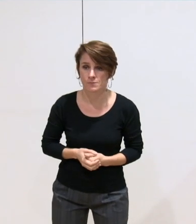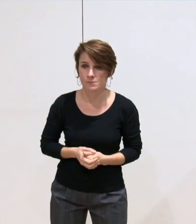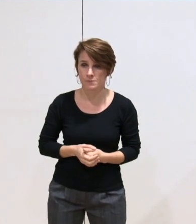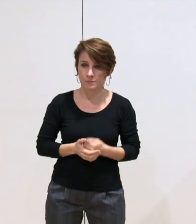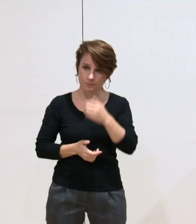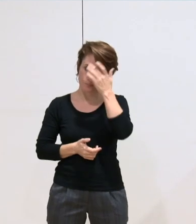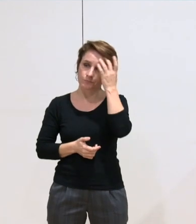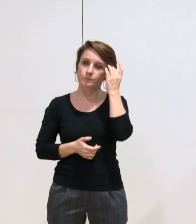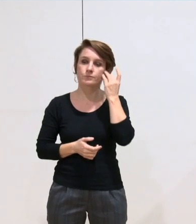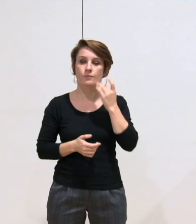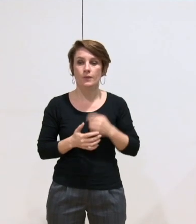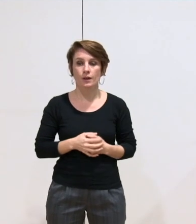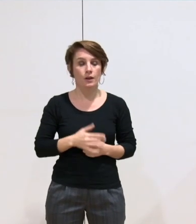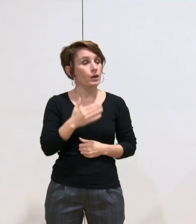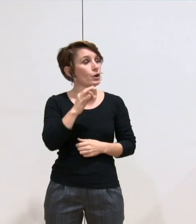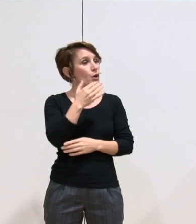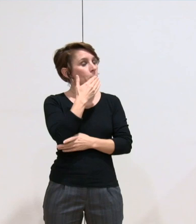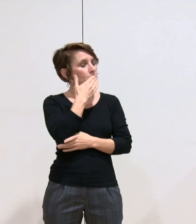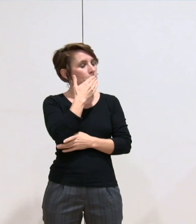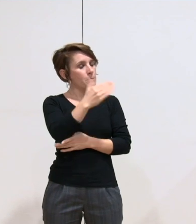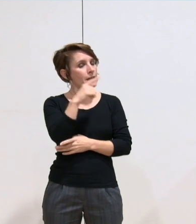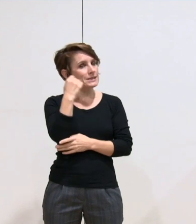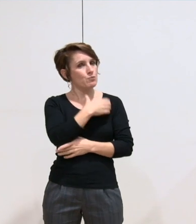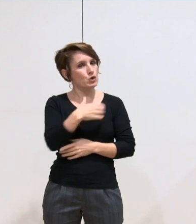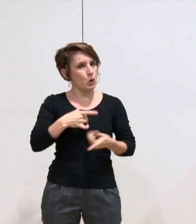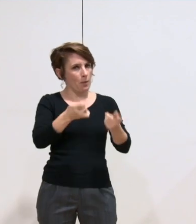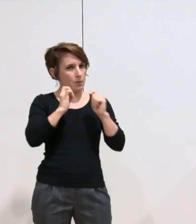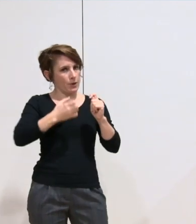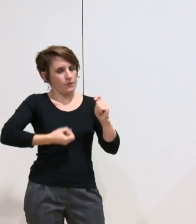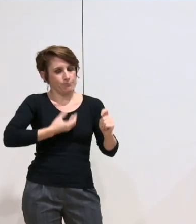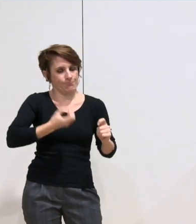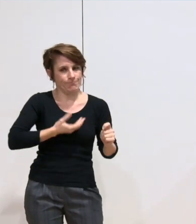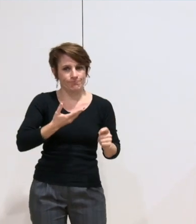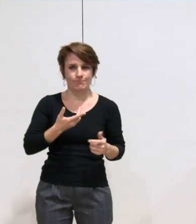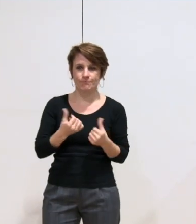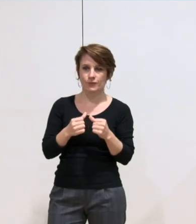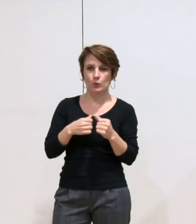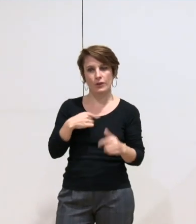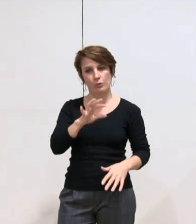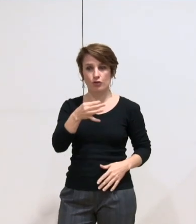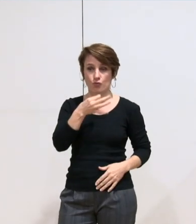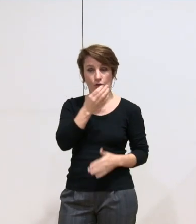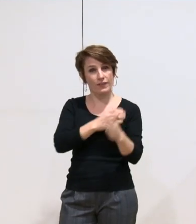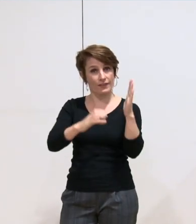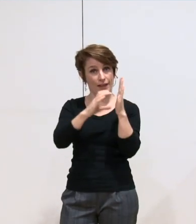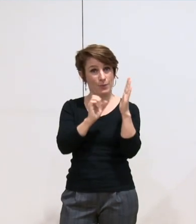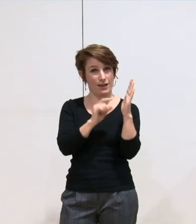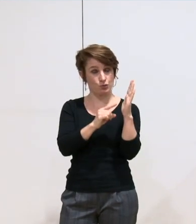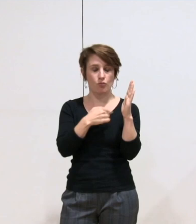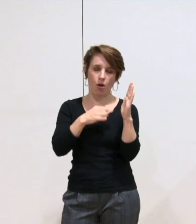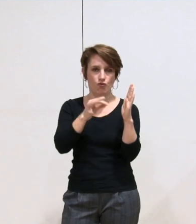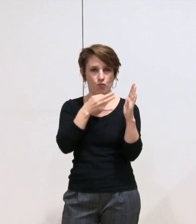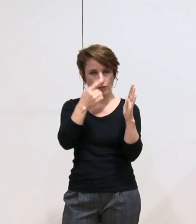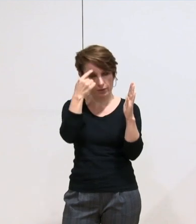Oui, merci, monsieur le maire, de me donner la parole. En fait, je profite de cette délibération pour élargir un petit peu